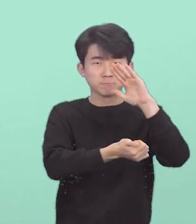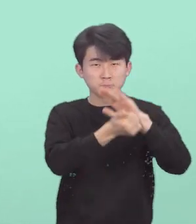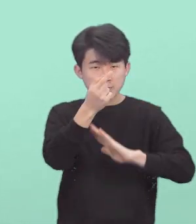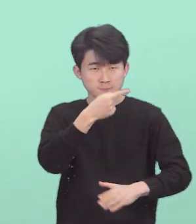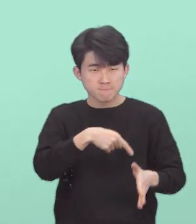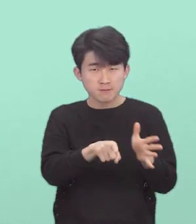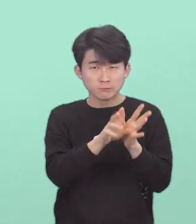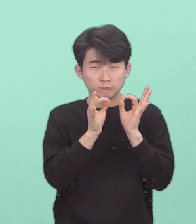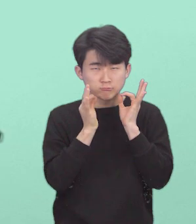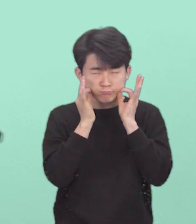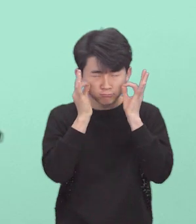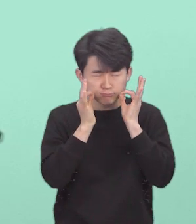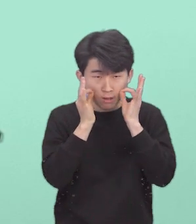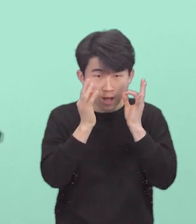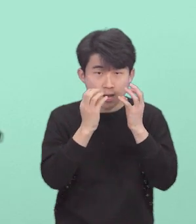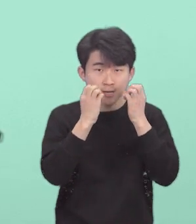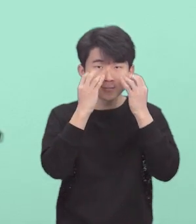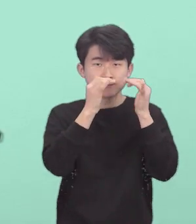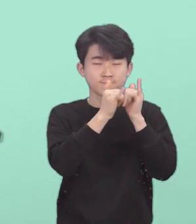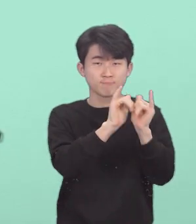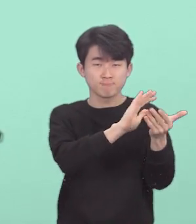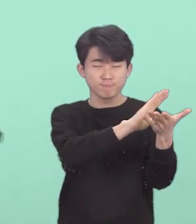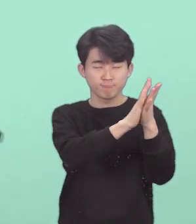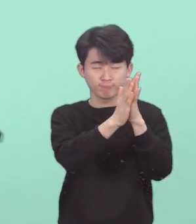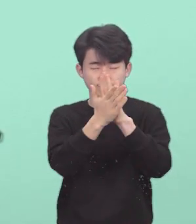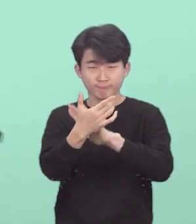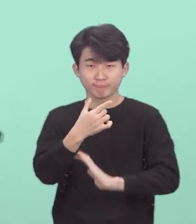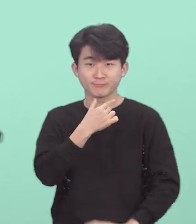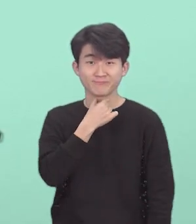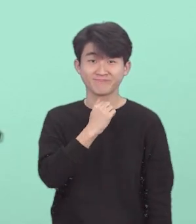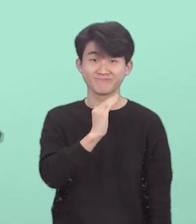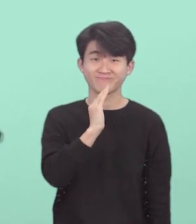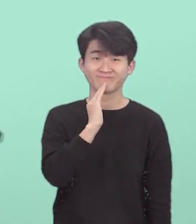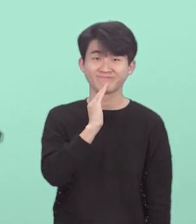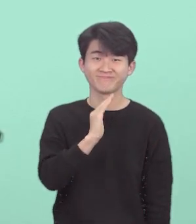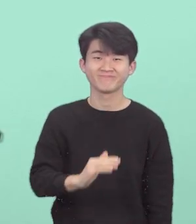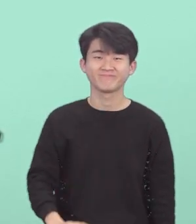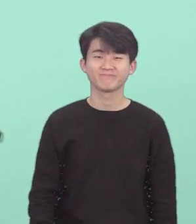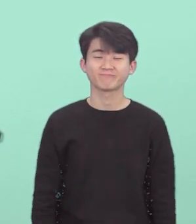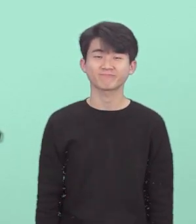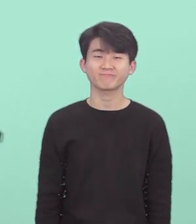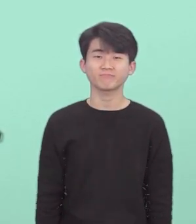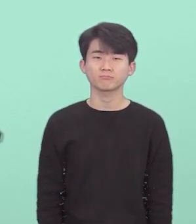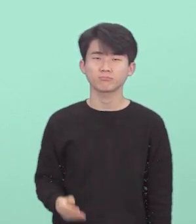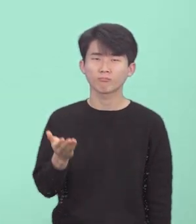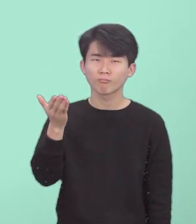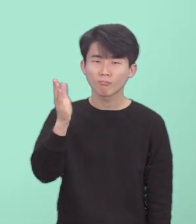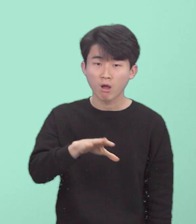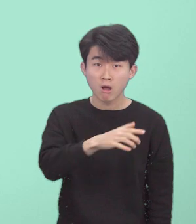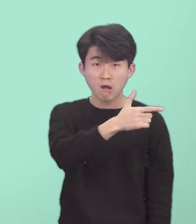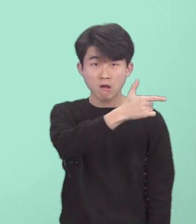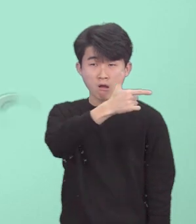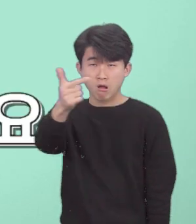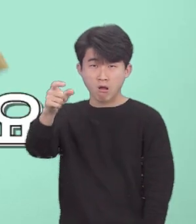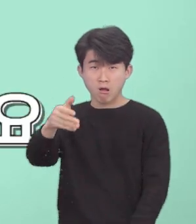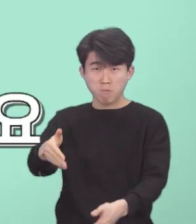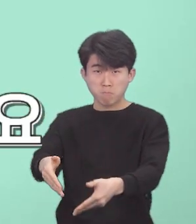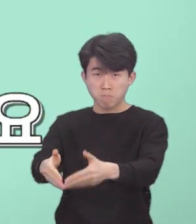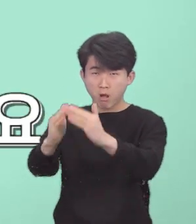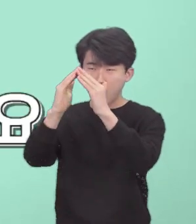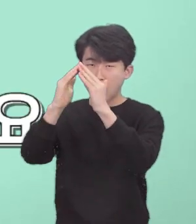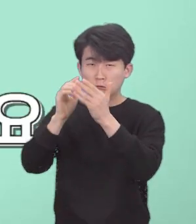일상에 새로운 목표를 세워 작년과는 다른 새 사람으로 거듭나보는 것을 계획하는데요. 하지만